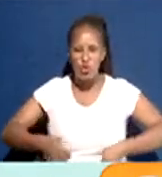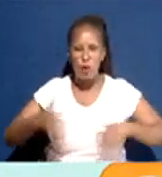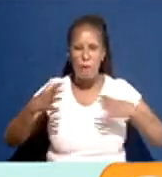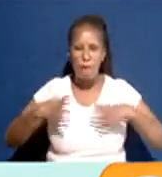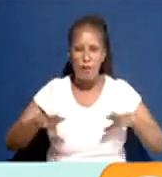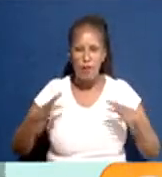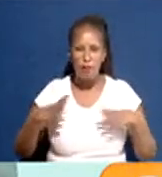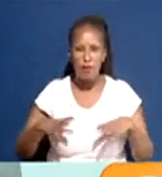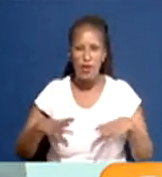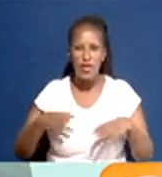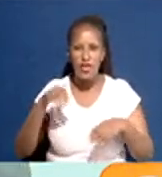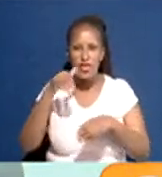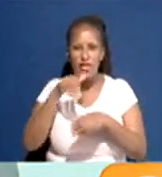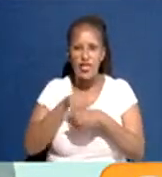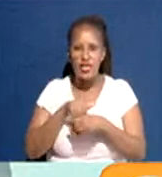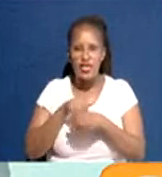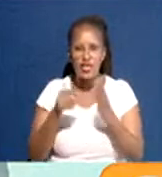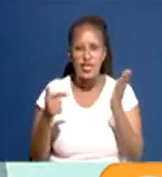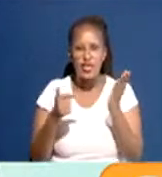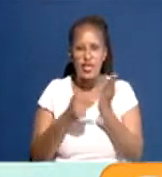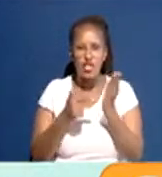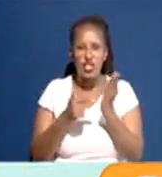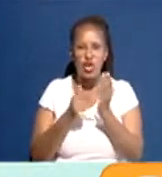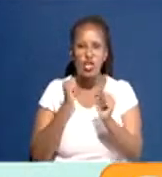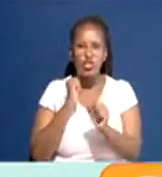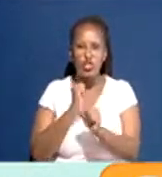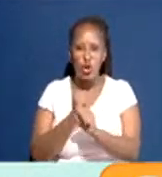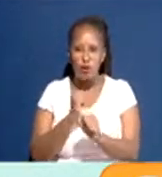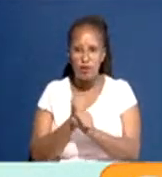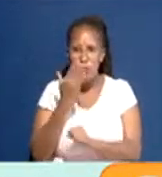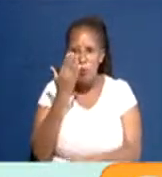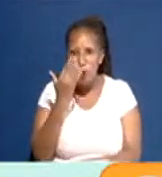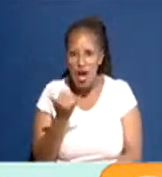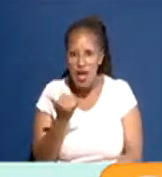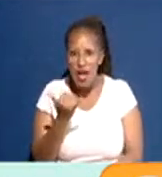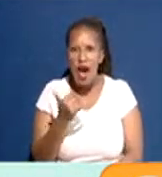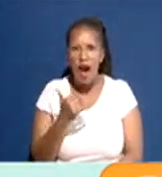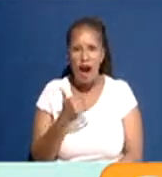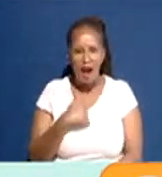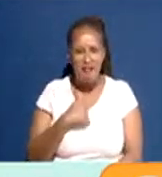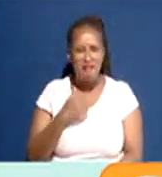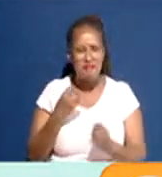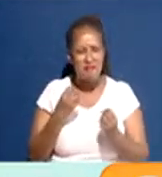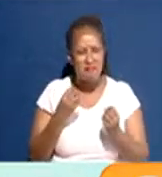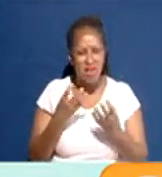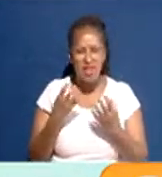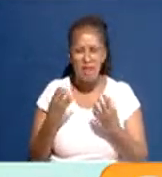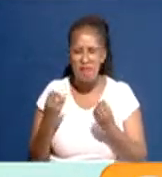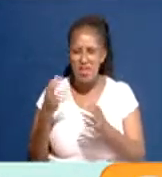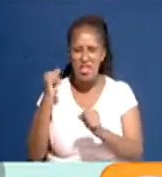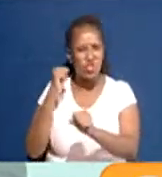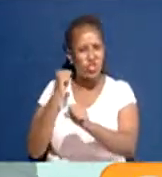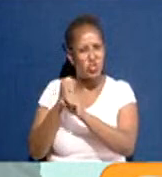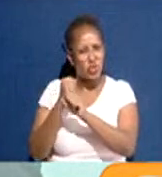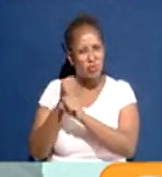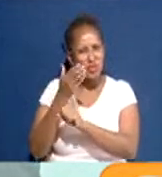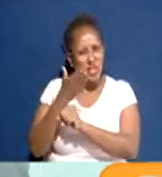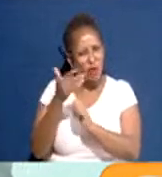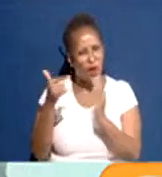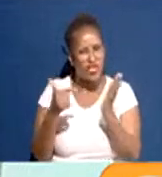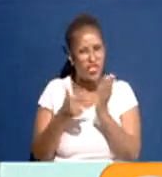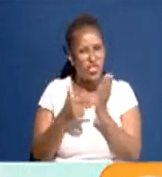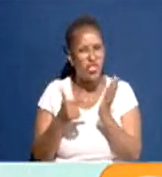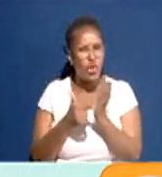millions into digital jobs. Kwa sababu kuna ajira ajabu